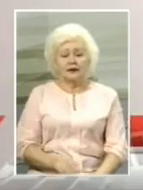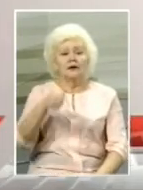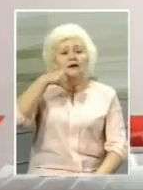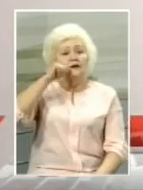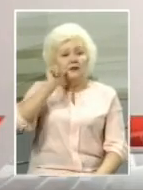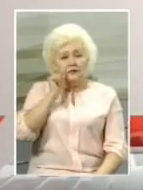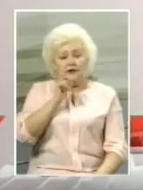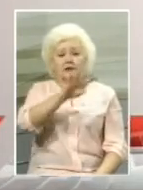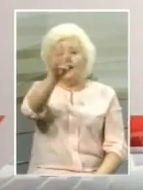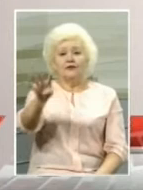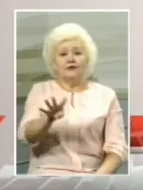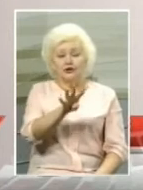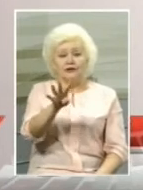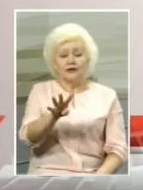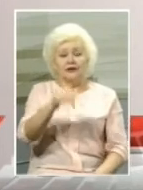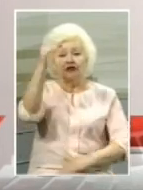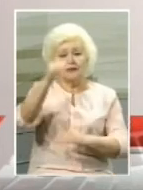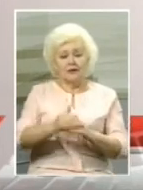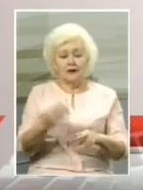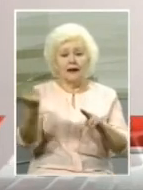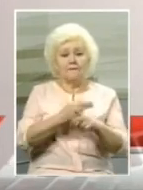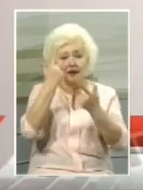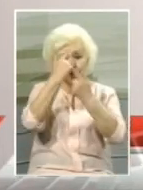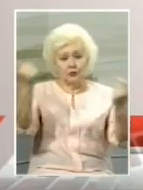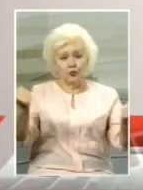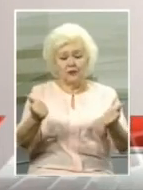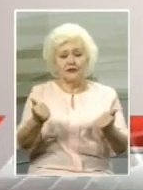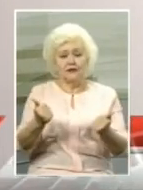Вчора в 4 часа вечора